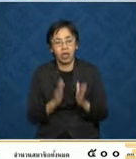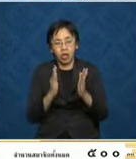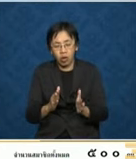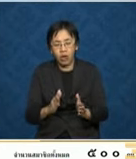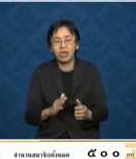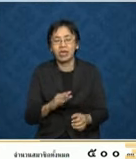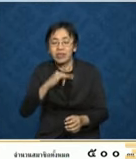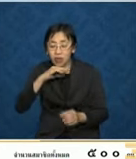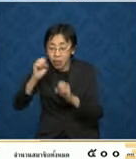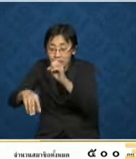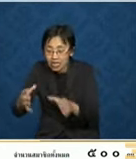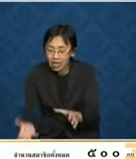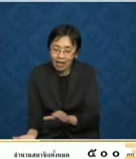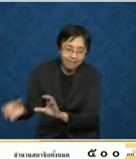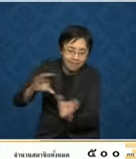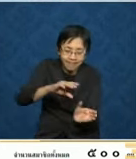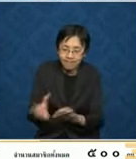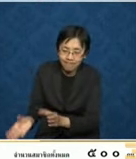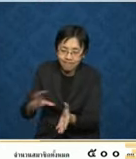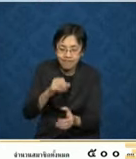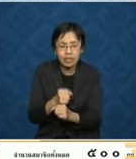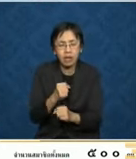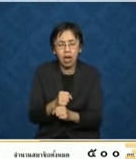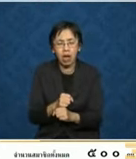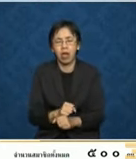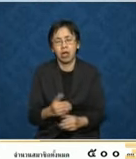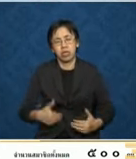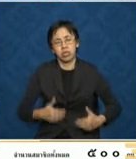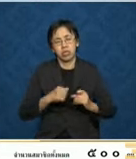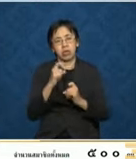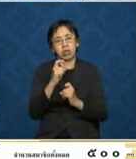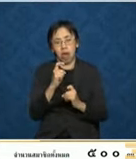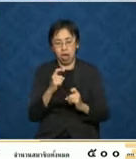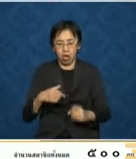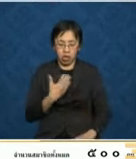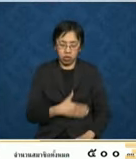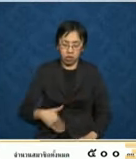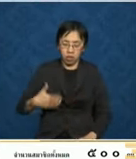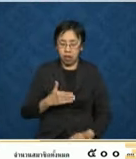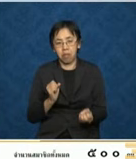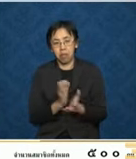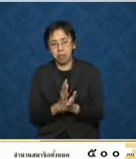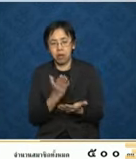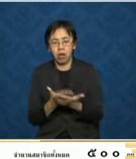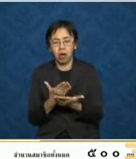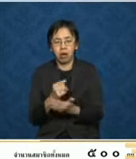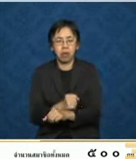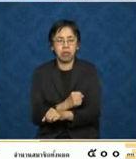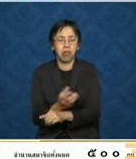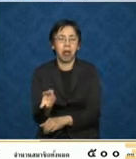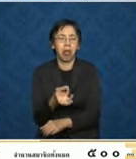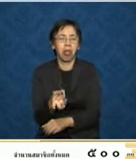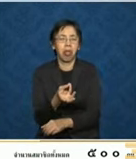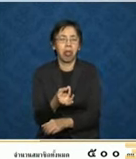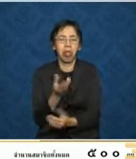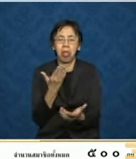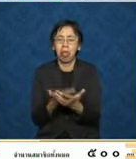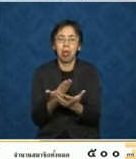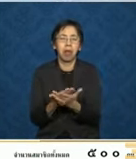ขยะเนื่องจากเป็นอาชีพที่มีอันตรายสุขภาพและมีค่าตอบแทนที่น้อยไม่สอ